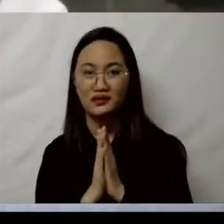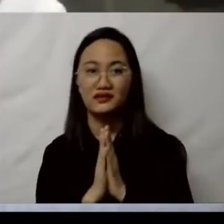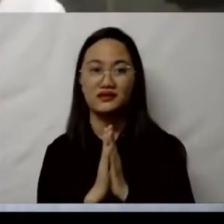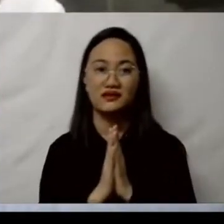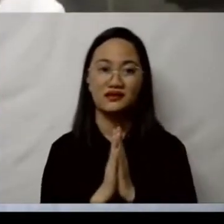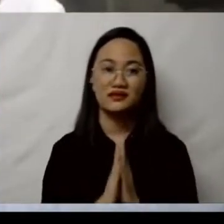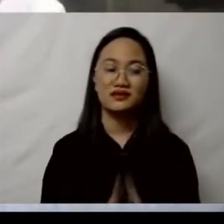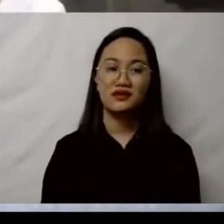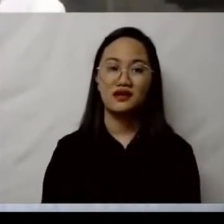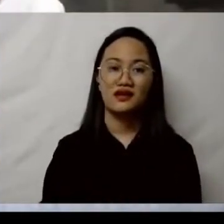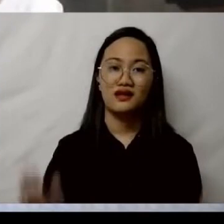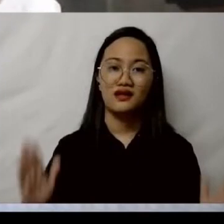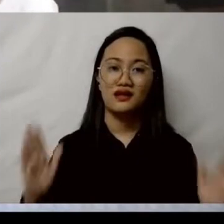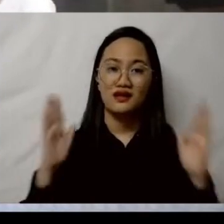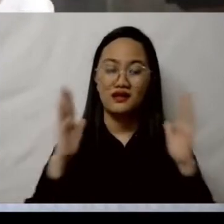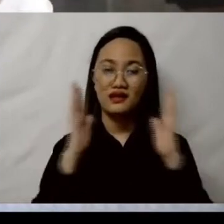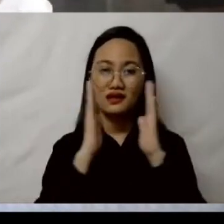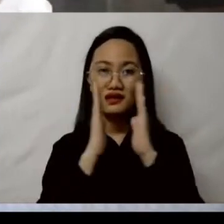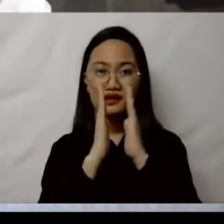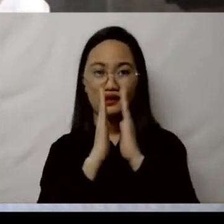amen,